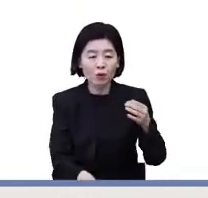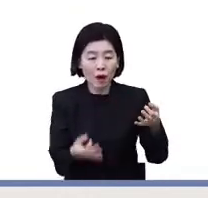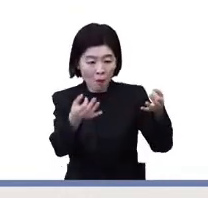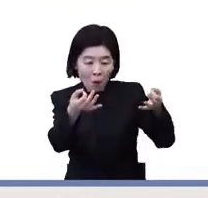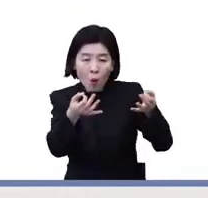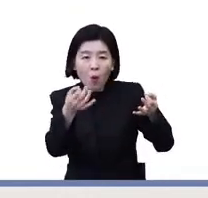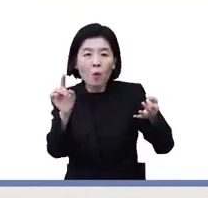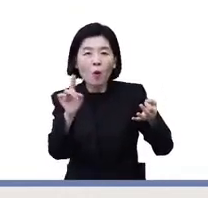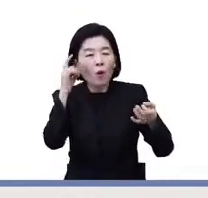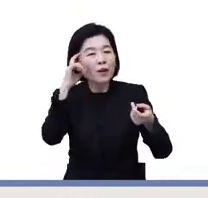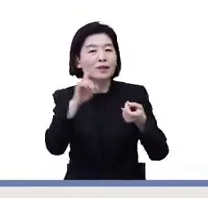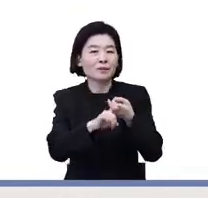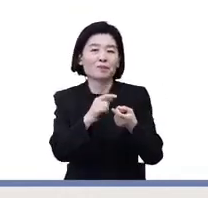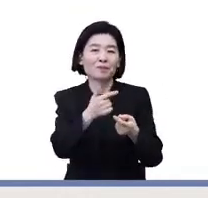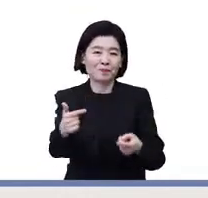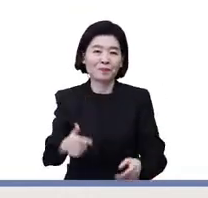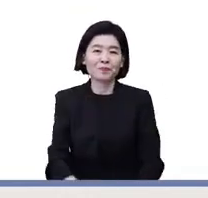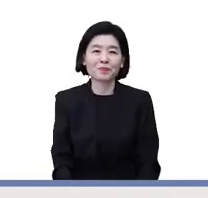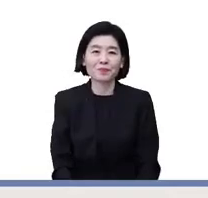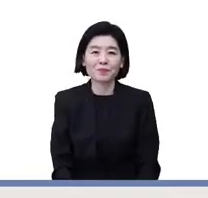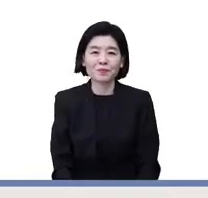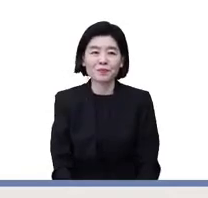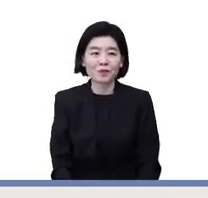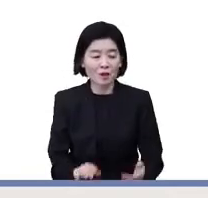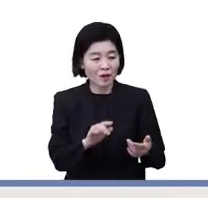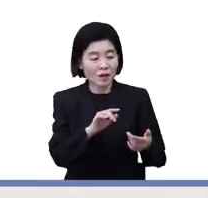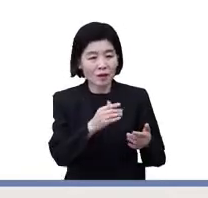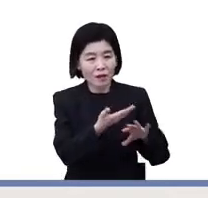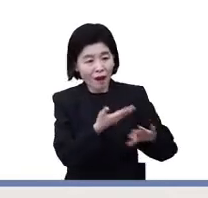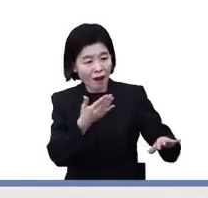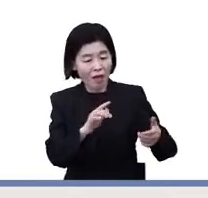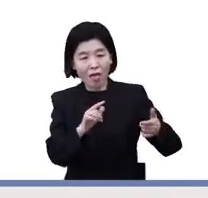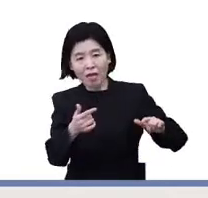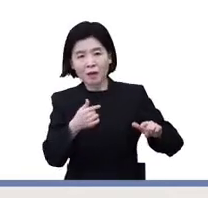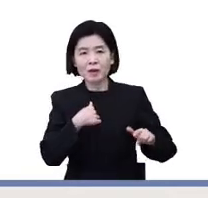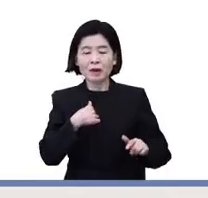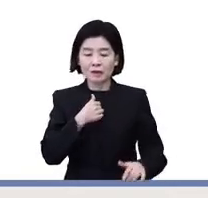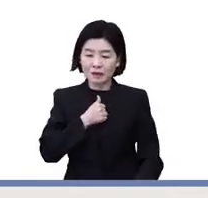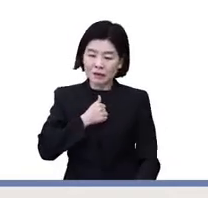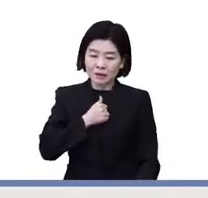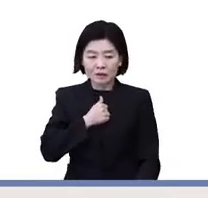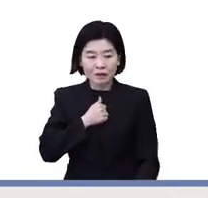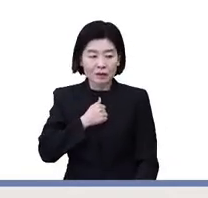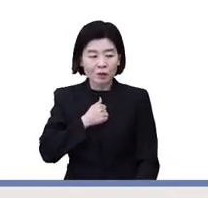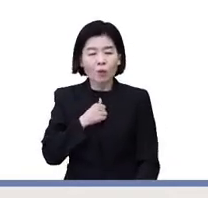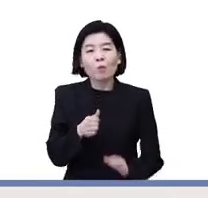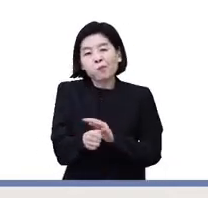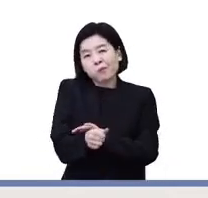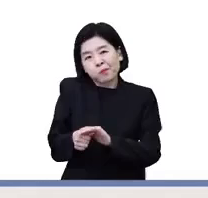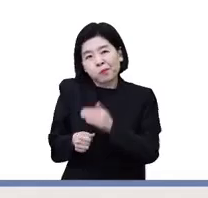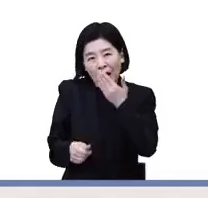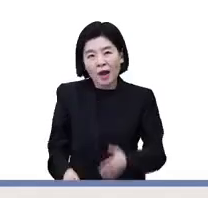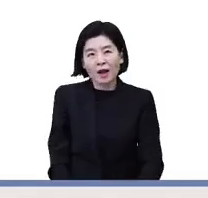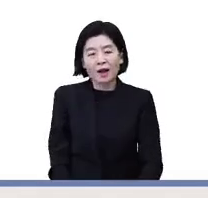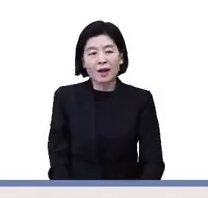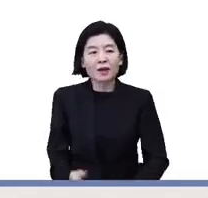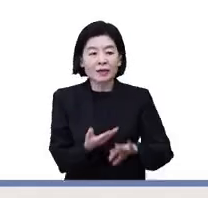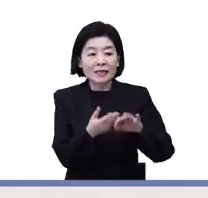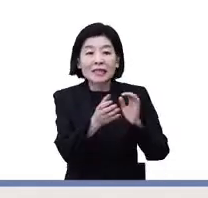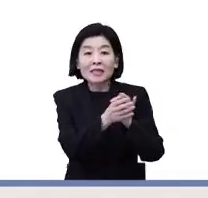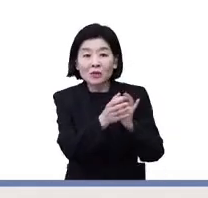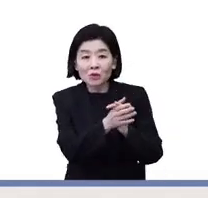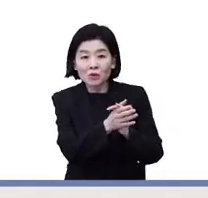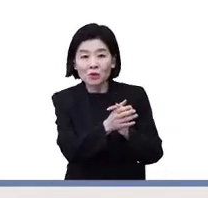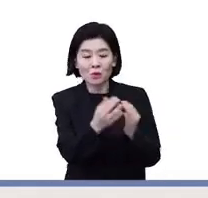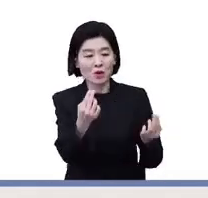됩니다. 또래 집단과 다르면 자존감이 저하되기 쉬워요. 그래서 다른 아이들과의 관계, 평가가 자존감에 굉장히 영향을 많이